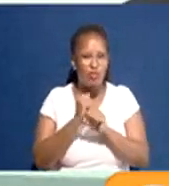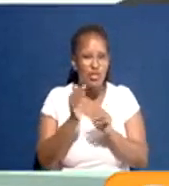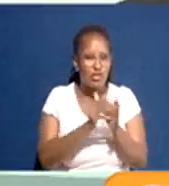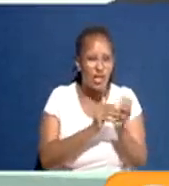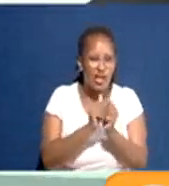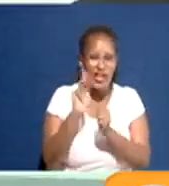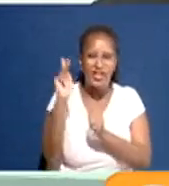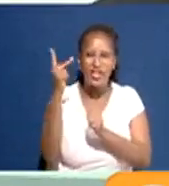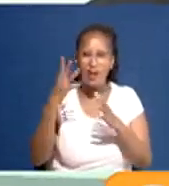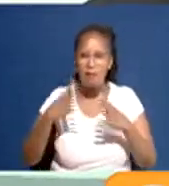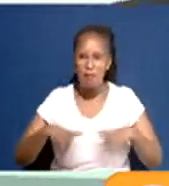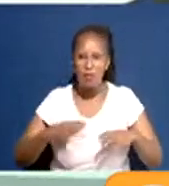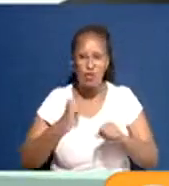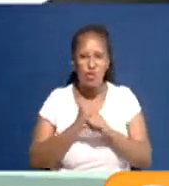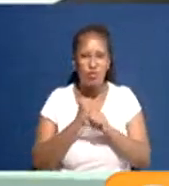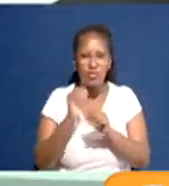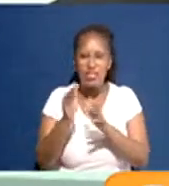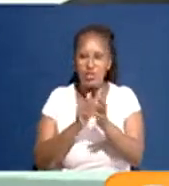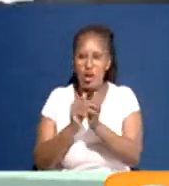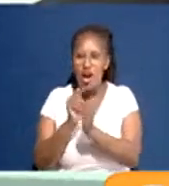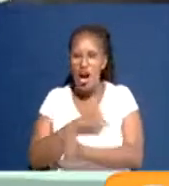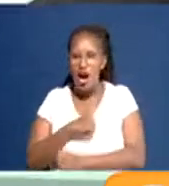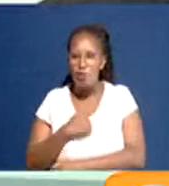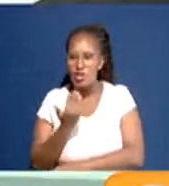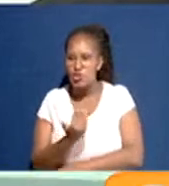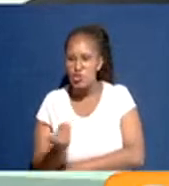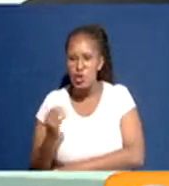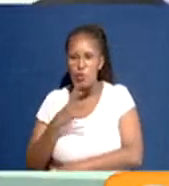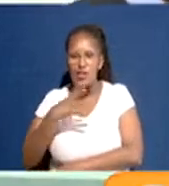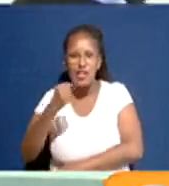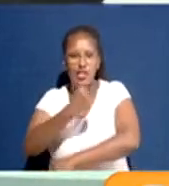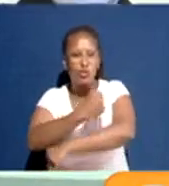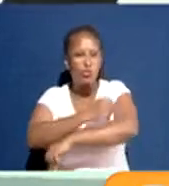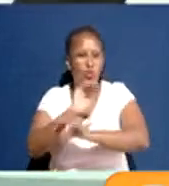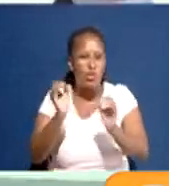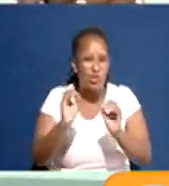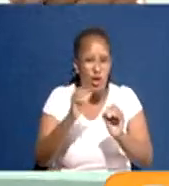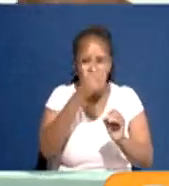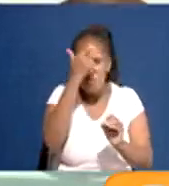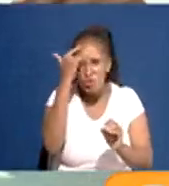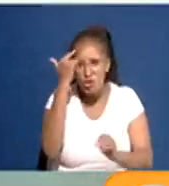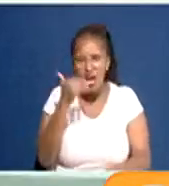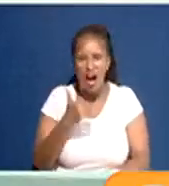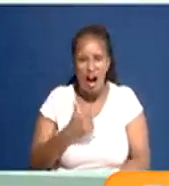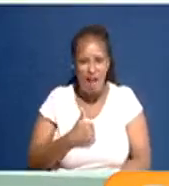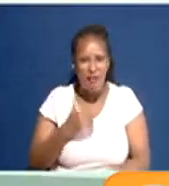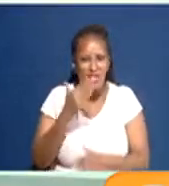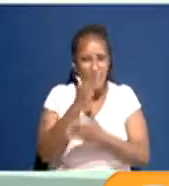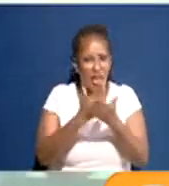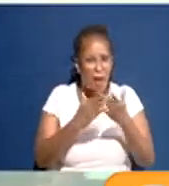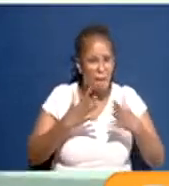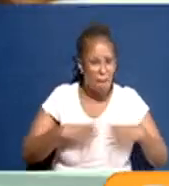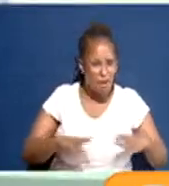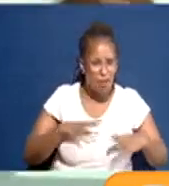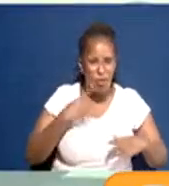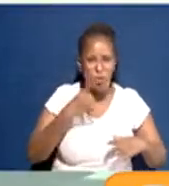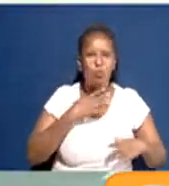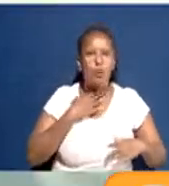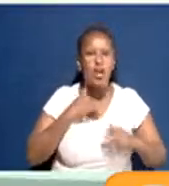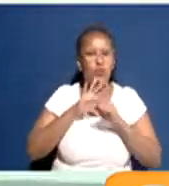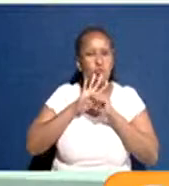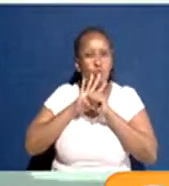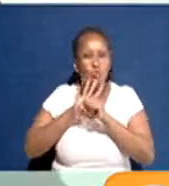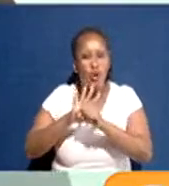kazi ya mwananchi kuharibika, watoto wetu ati wasiende shule ati kwa sababu kuna watu wanataka